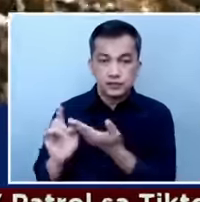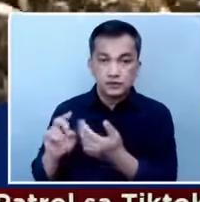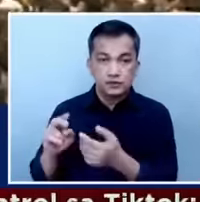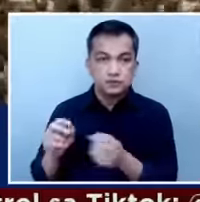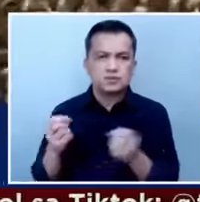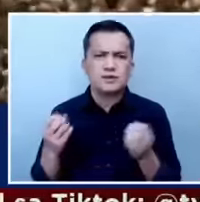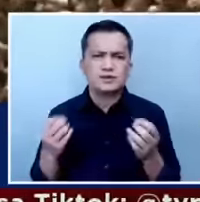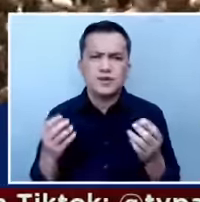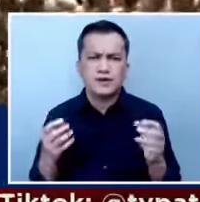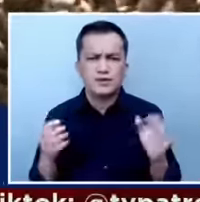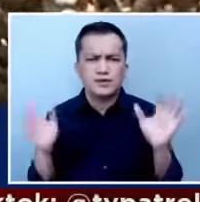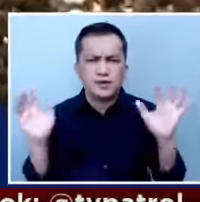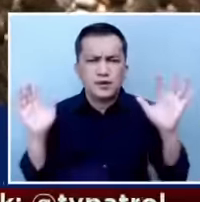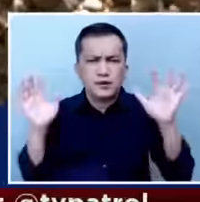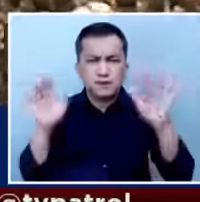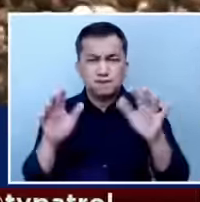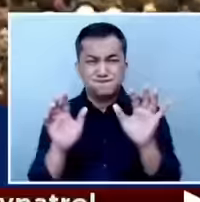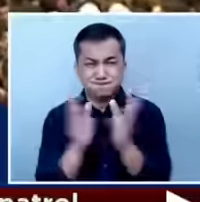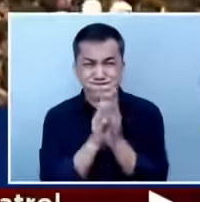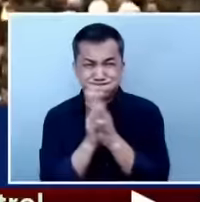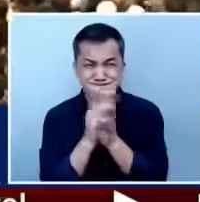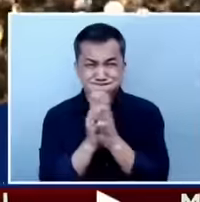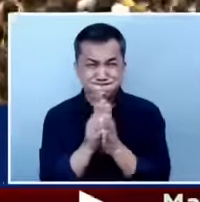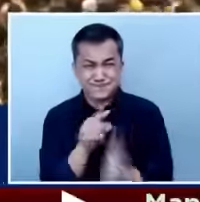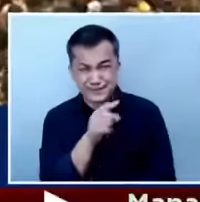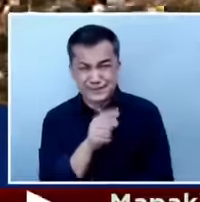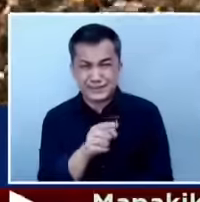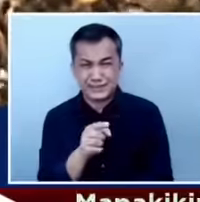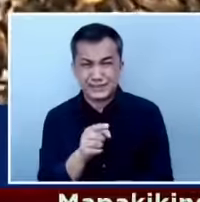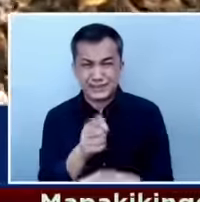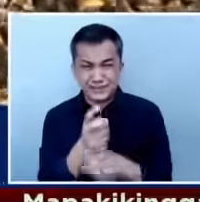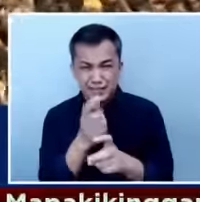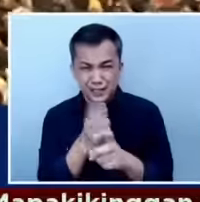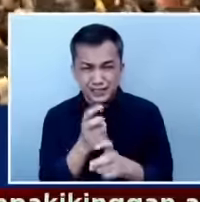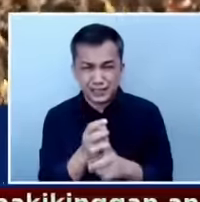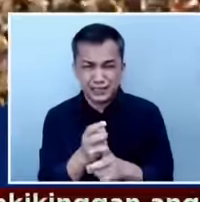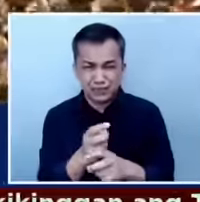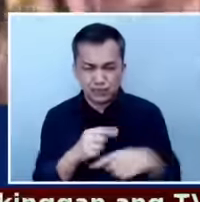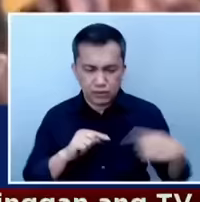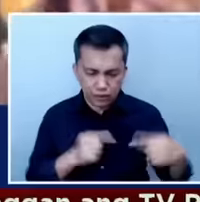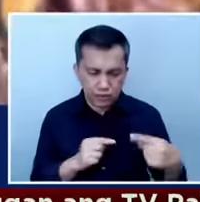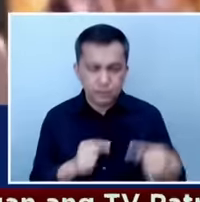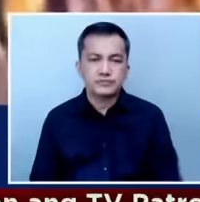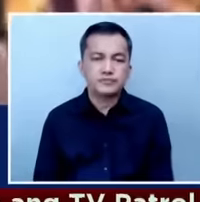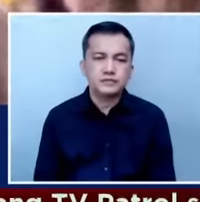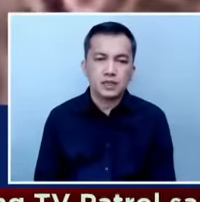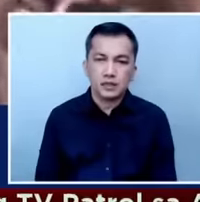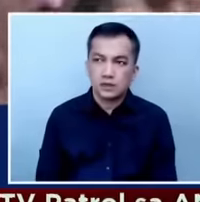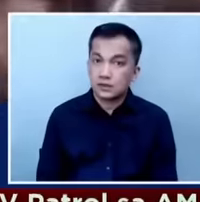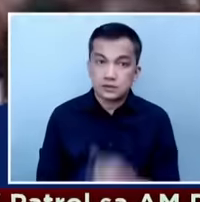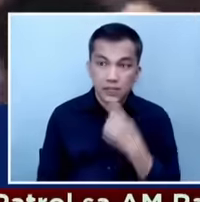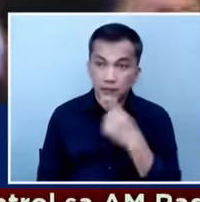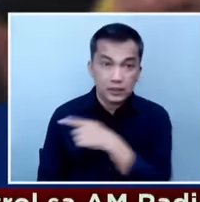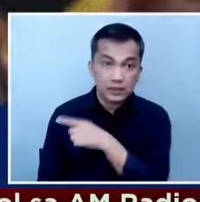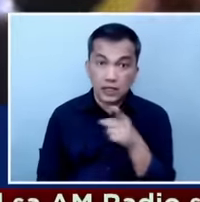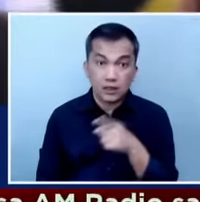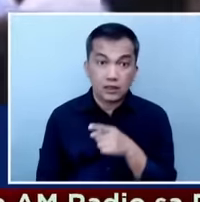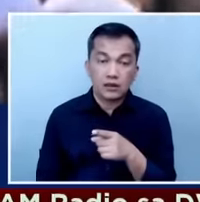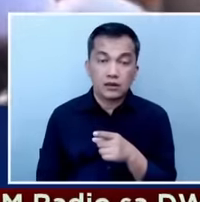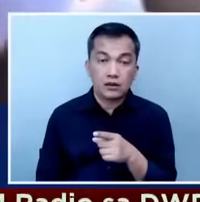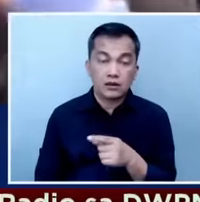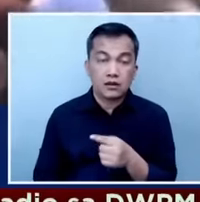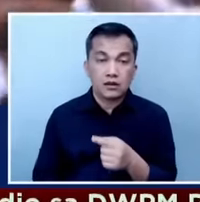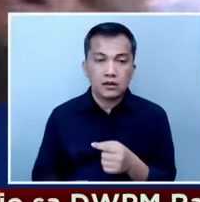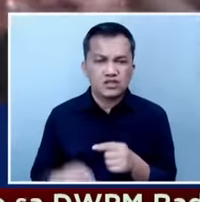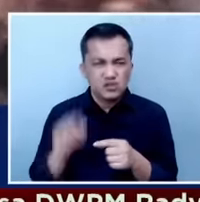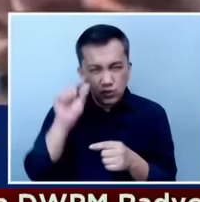maraming sumabak sa siksikan sa prosesyon ang hirap at mga sugat na tinamo. Anila, maliit na sakripisyo ito kumpara